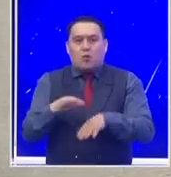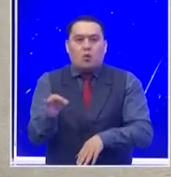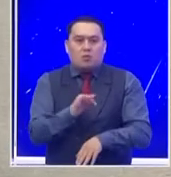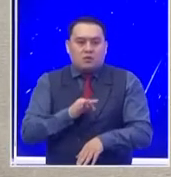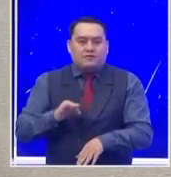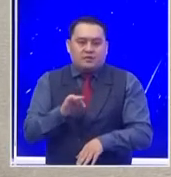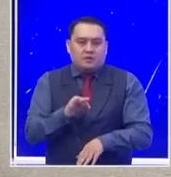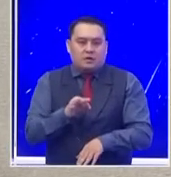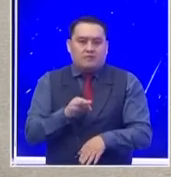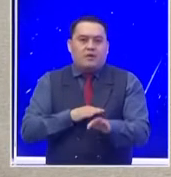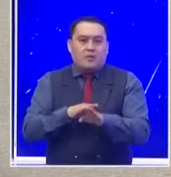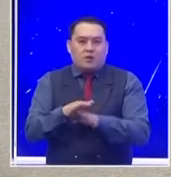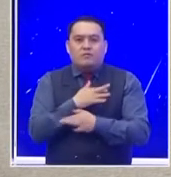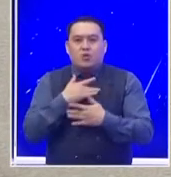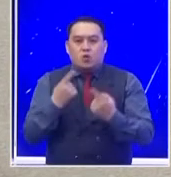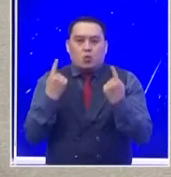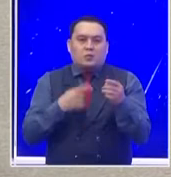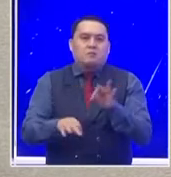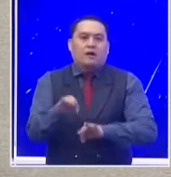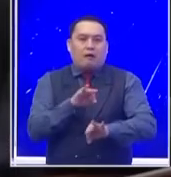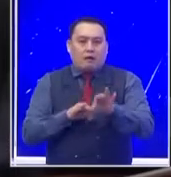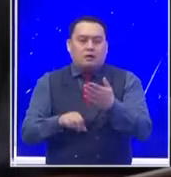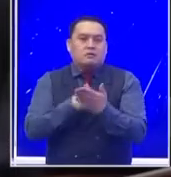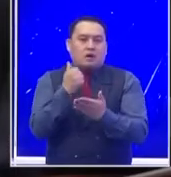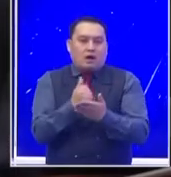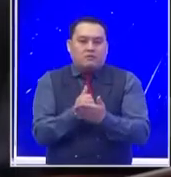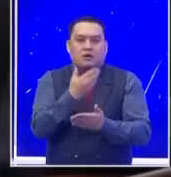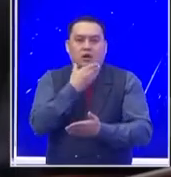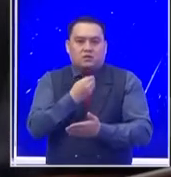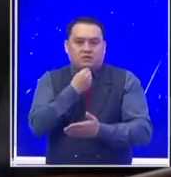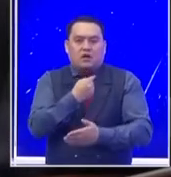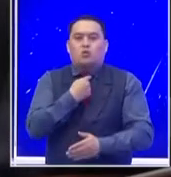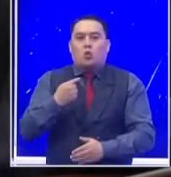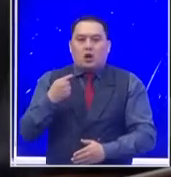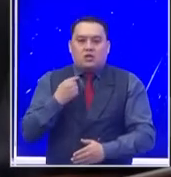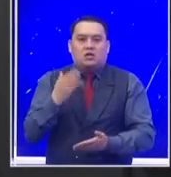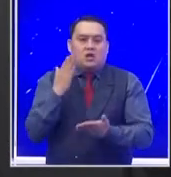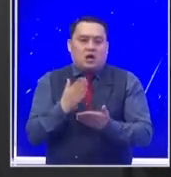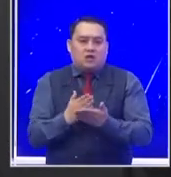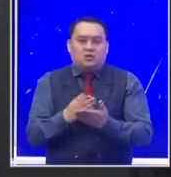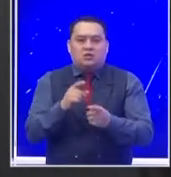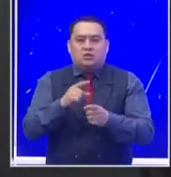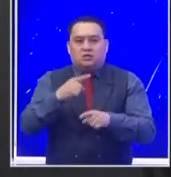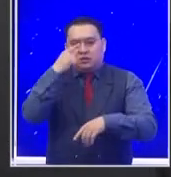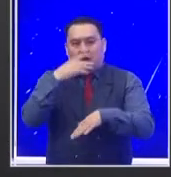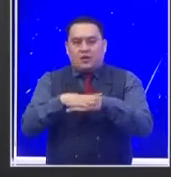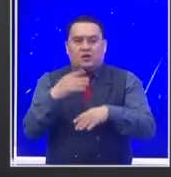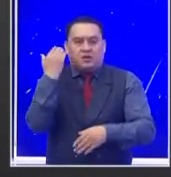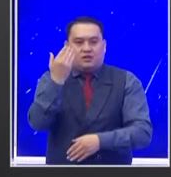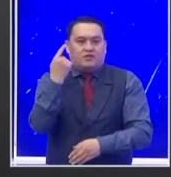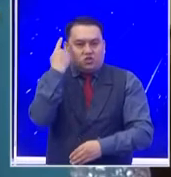аманды комбо таловом реализовано немало крупных проектов главные достопримечательности told кургана являются замыслами этого